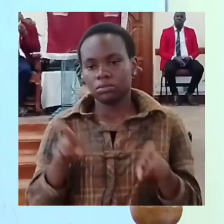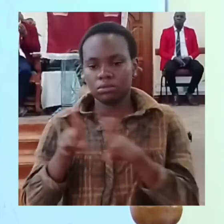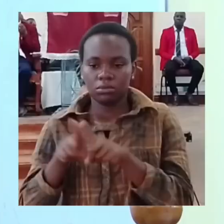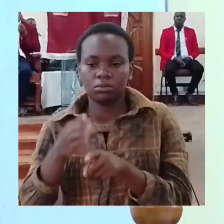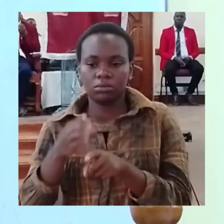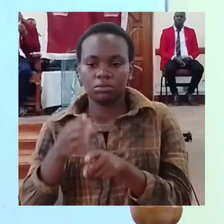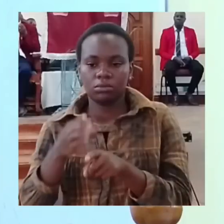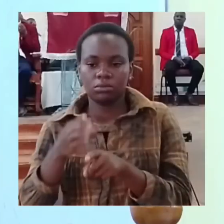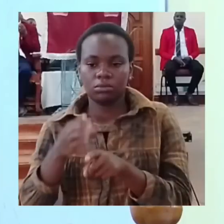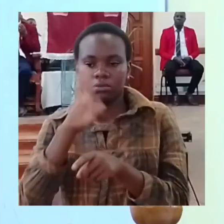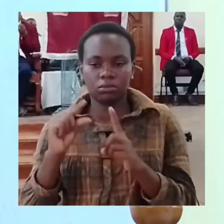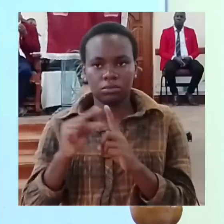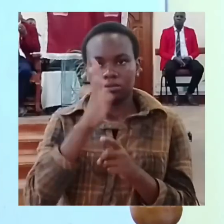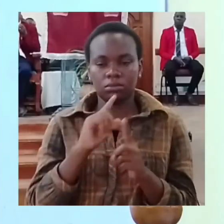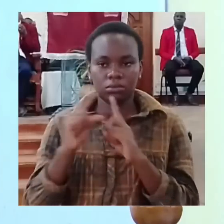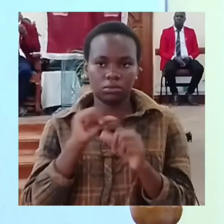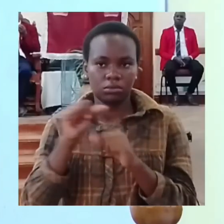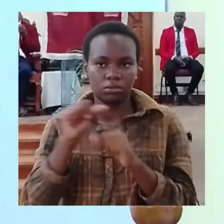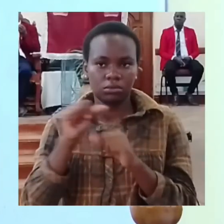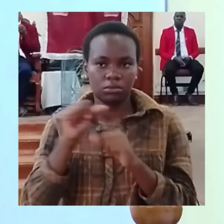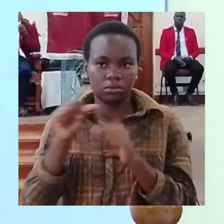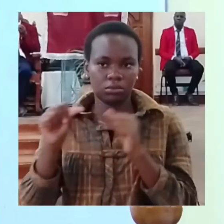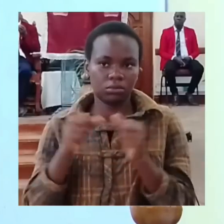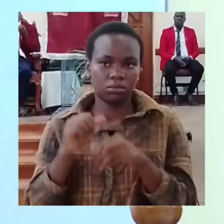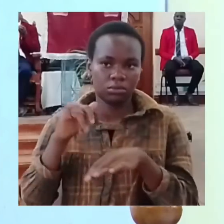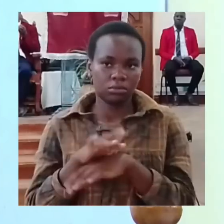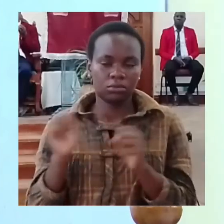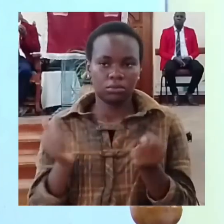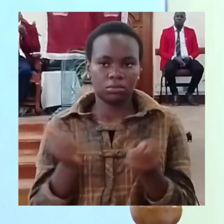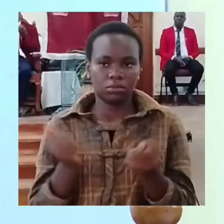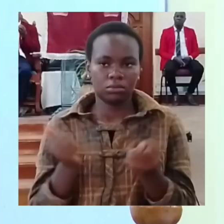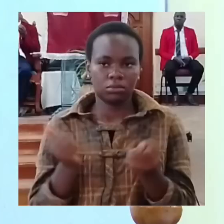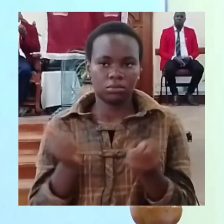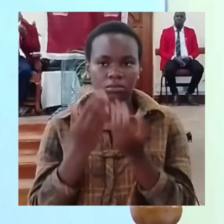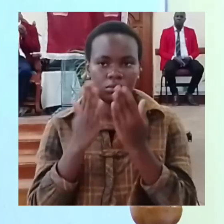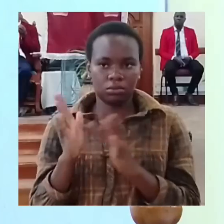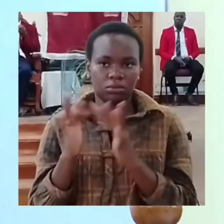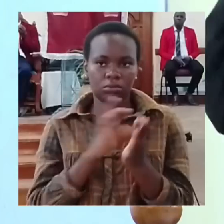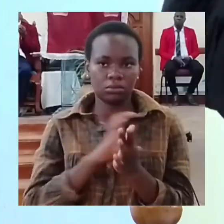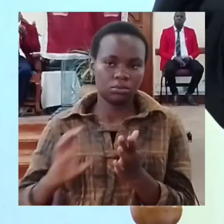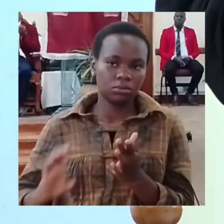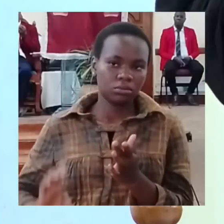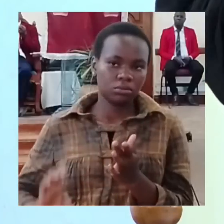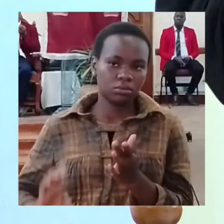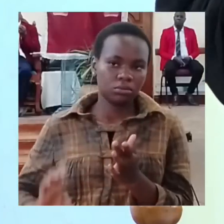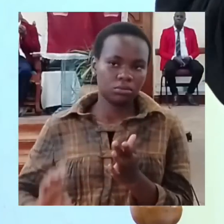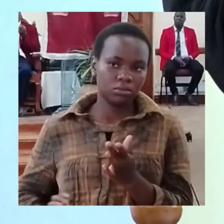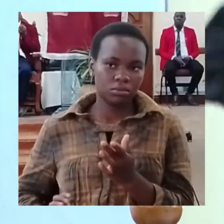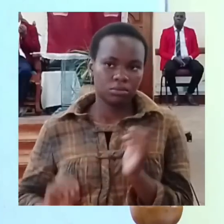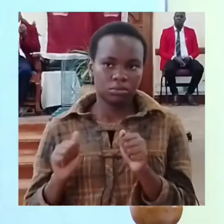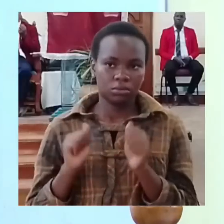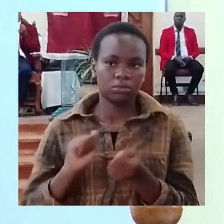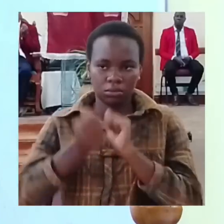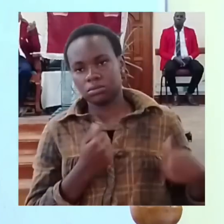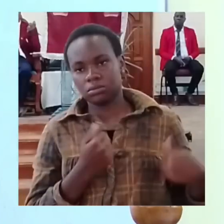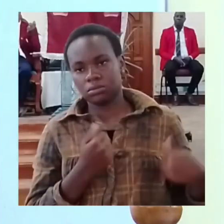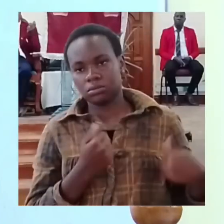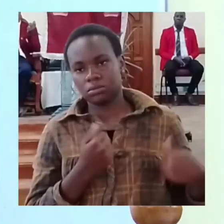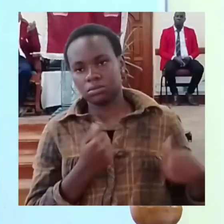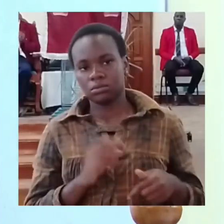kiugo kia Ngai kiratwira atiriri nitutumirwo muhonokia Jesu Kristo uria ungihota kugarura ngoro